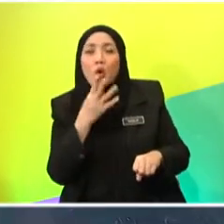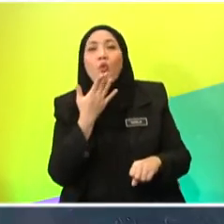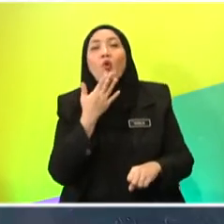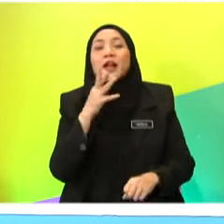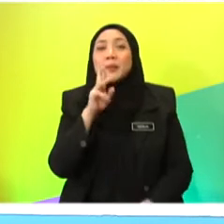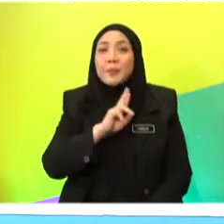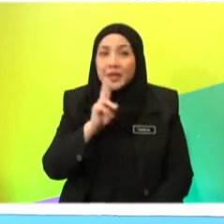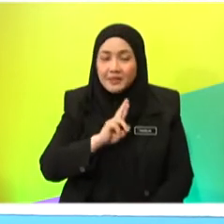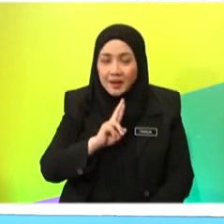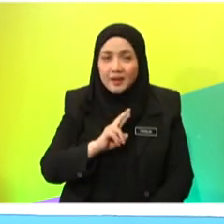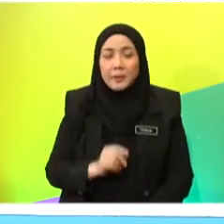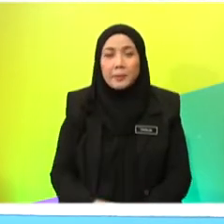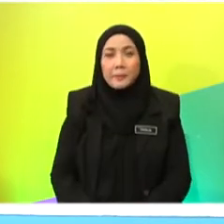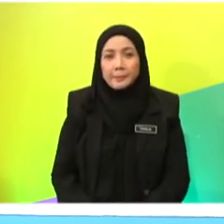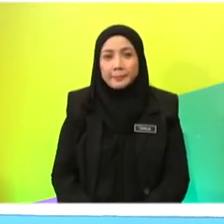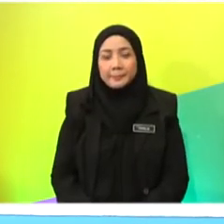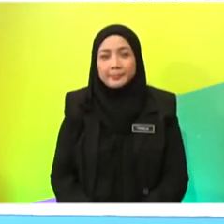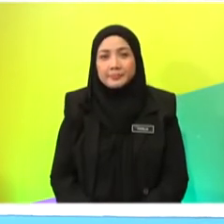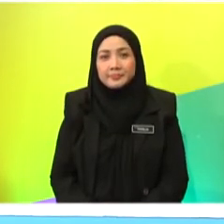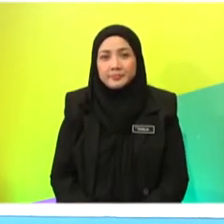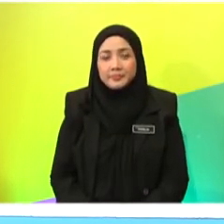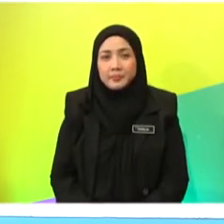35 bye bye